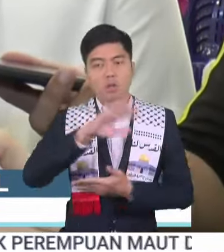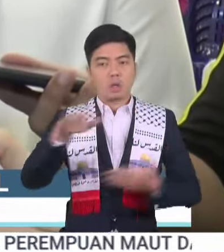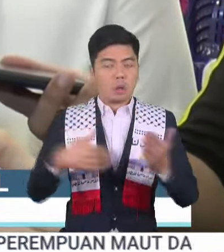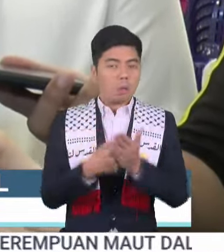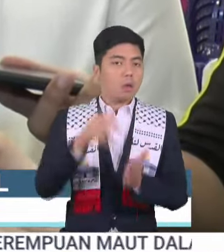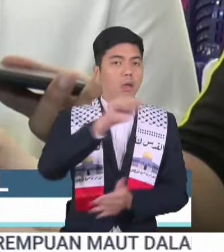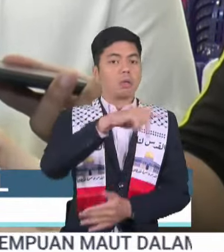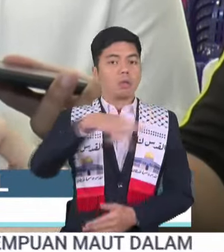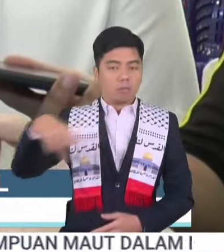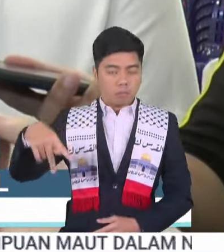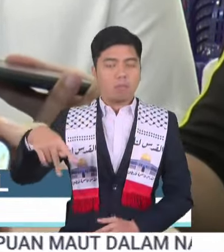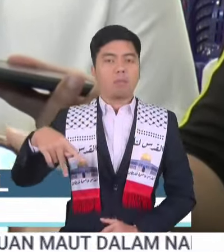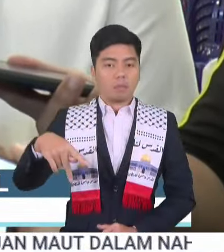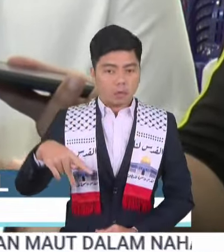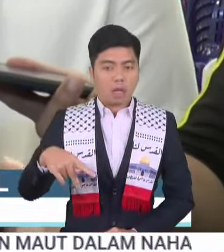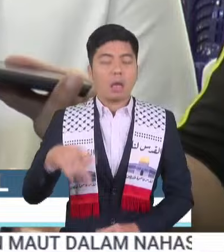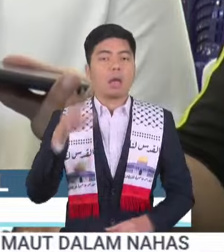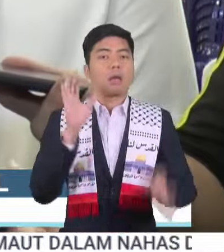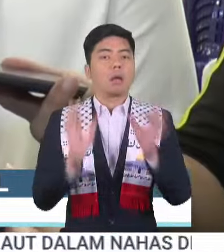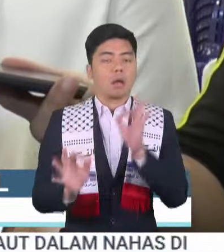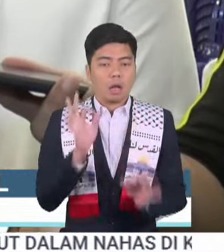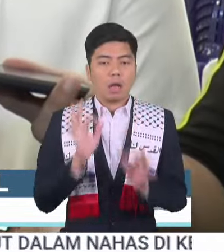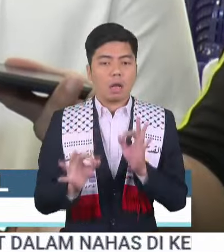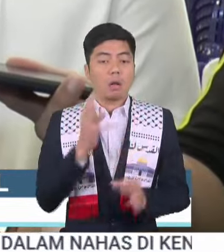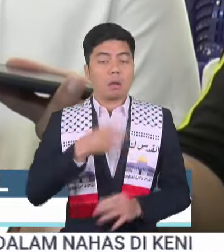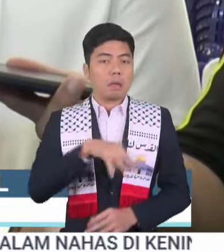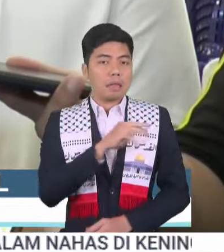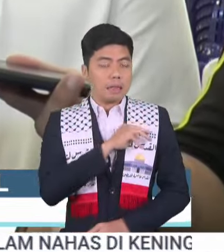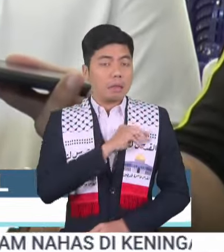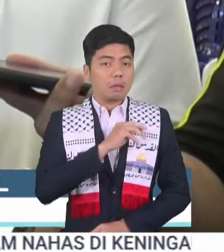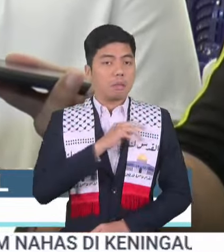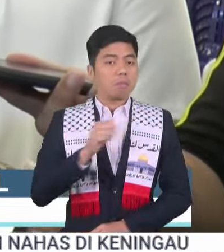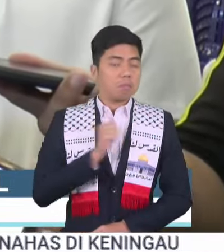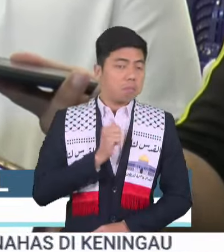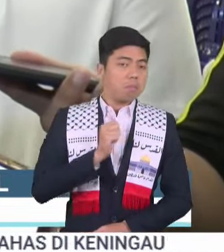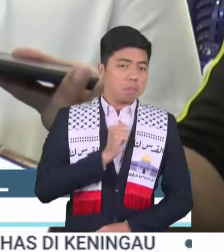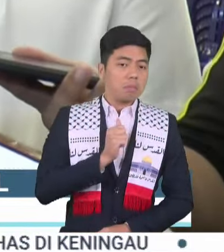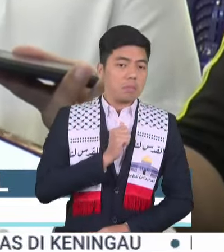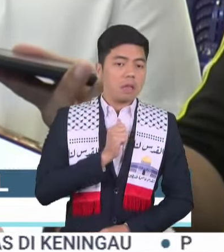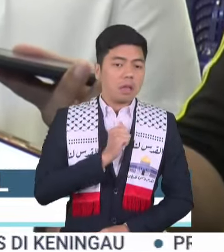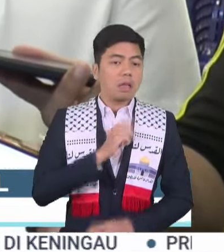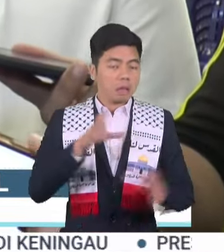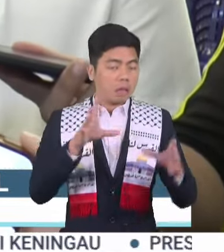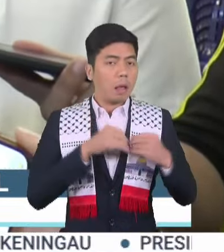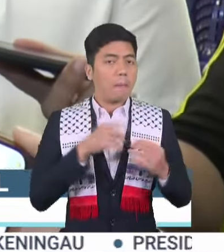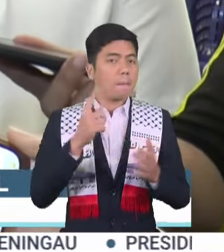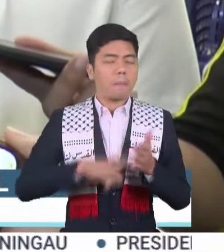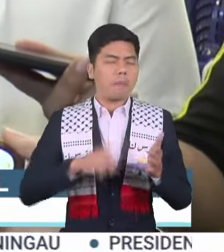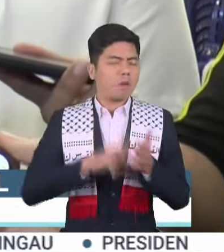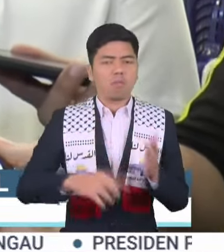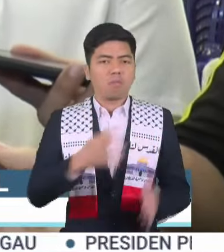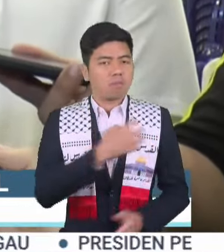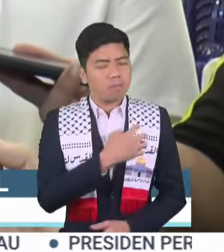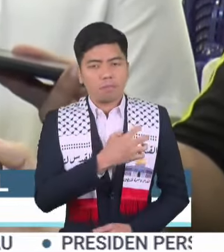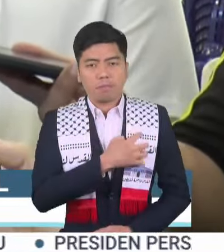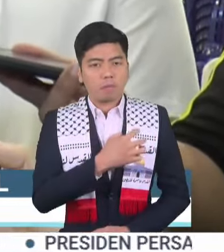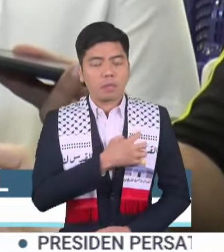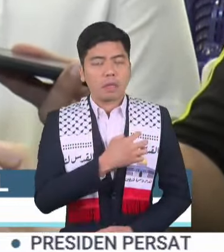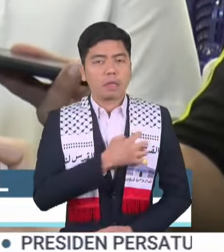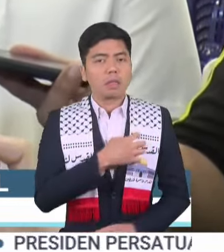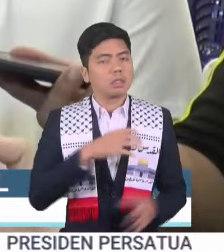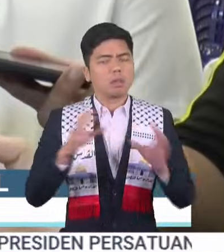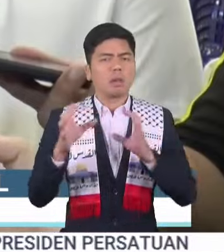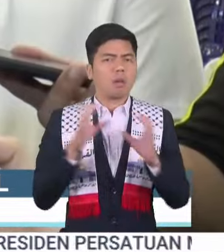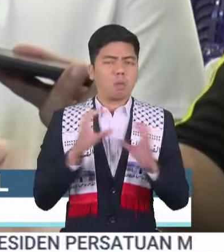platform. Jadi sekira kementerian saya menerima apa-apa aduan yang